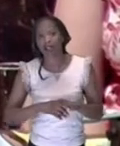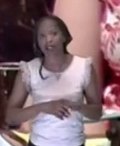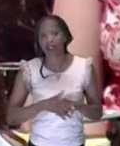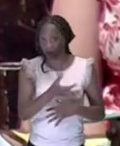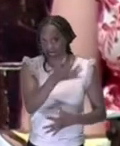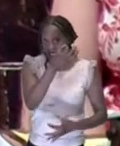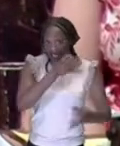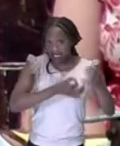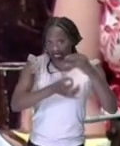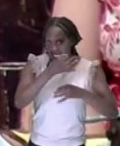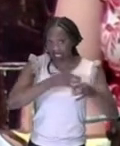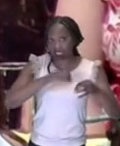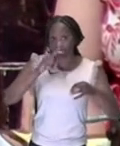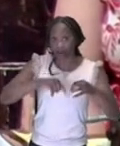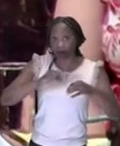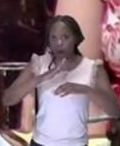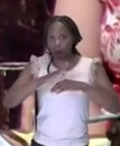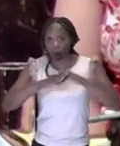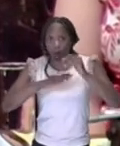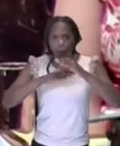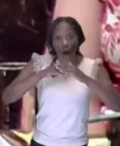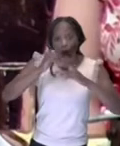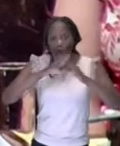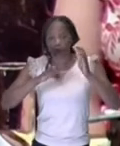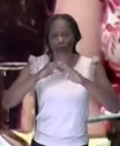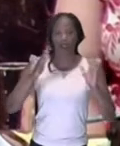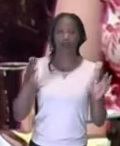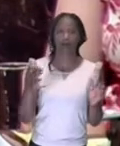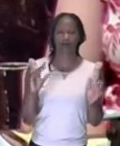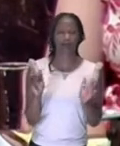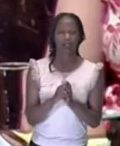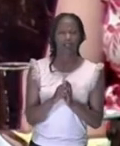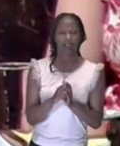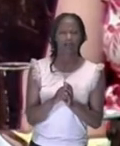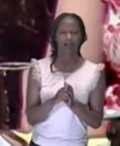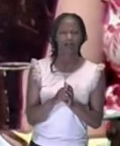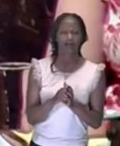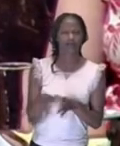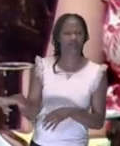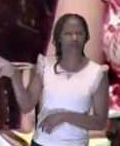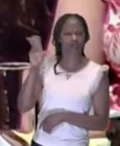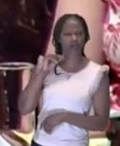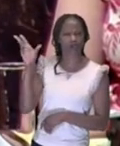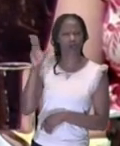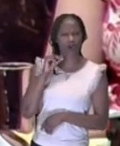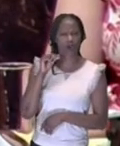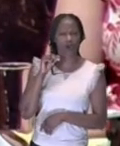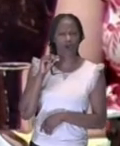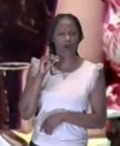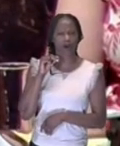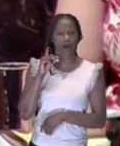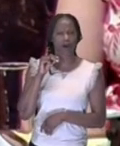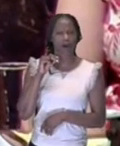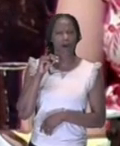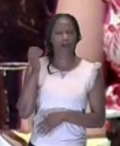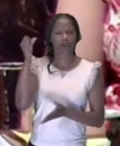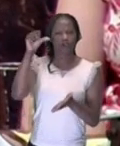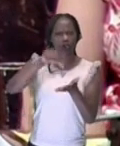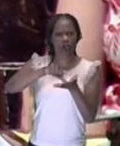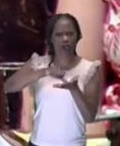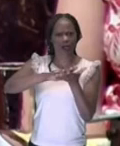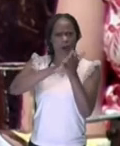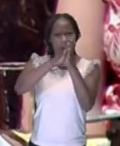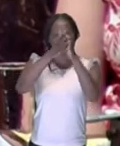engagement. Quand j'entends qu'on va démétropoliser, j'appelle ça l'étalement urbain, en réalité. Je ne crois pas